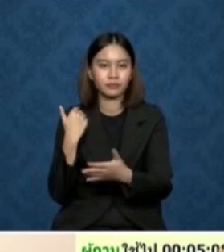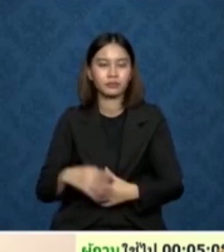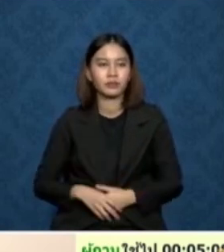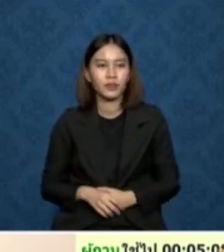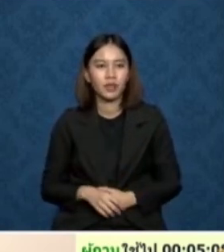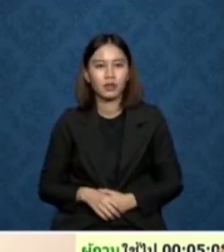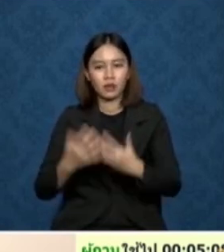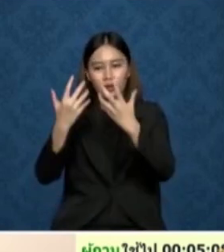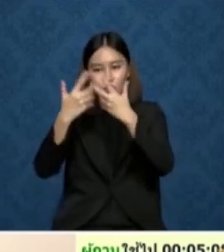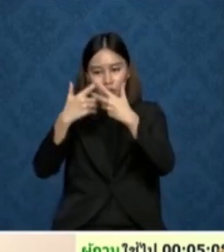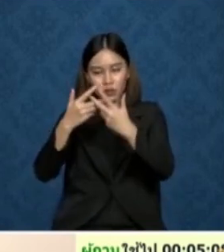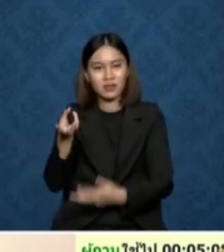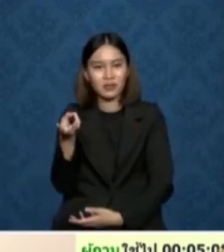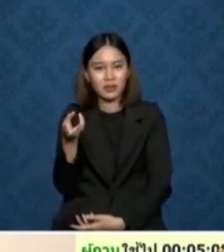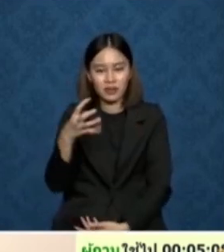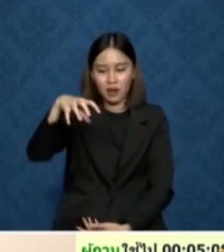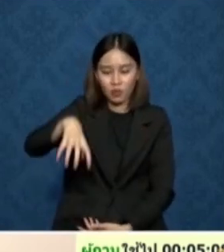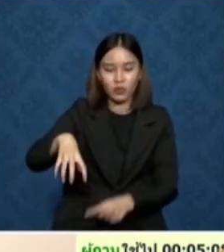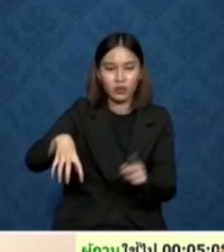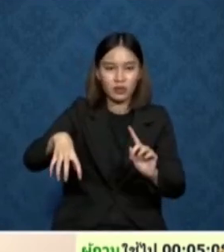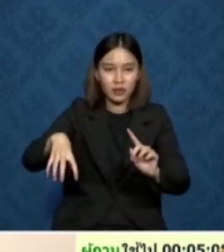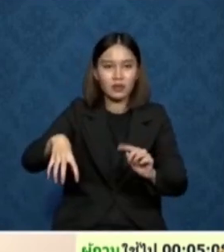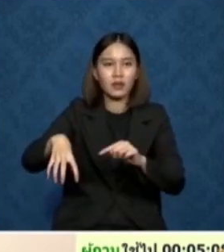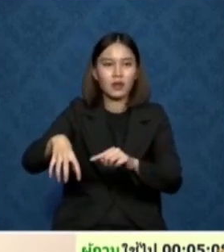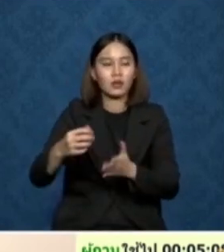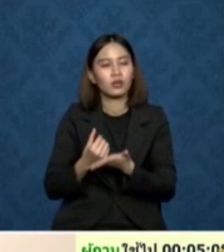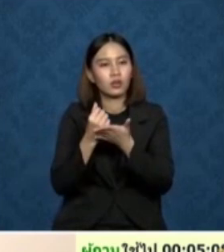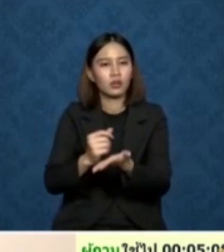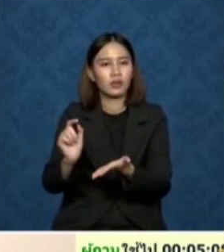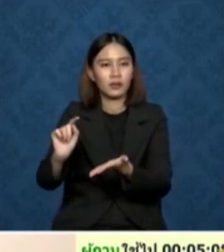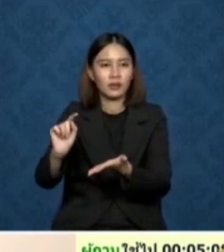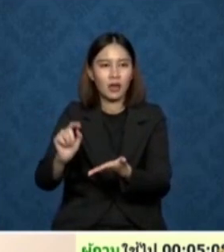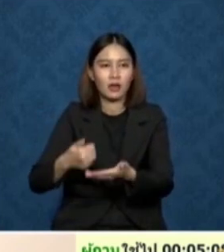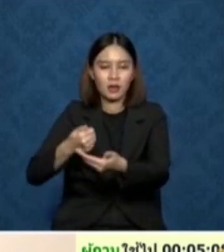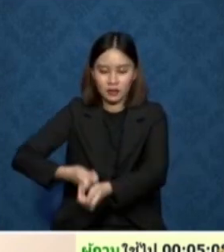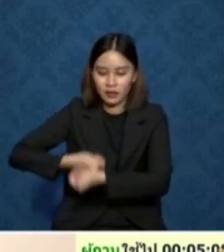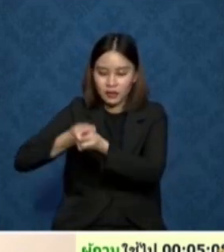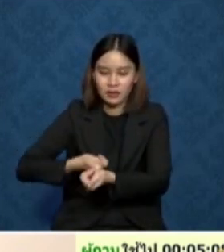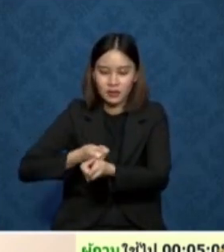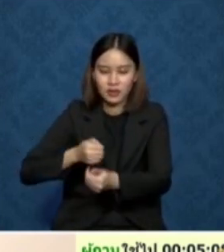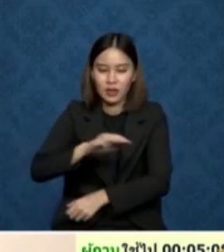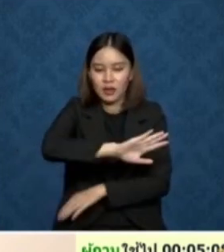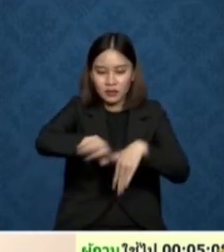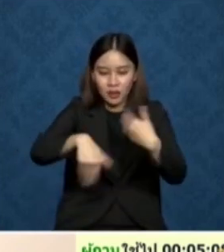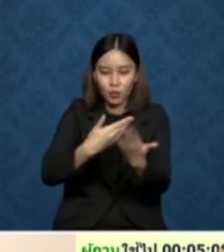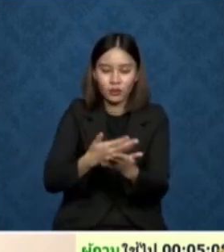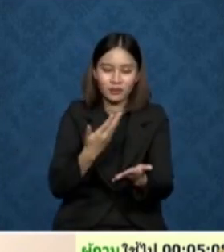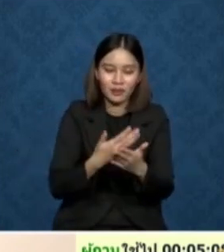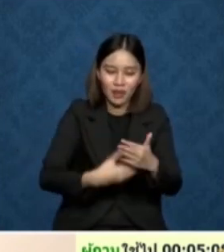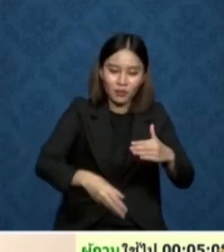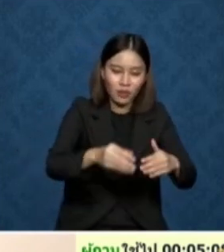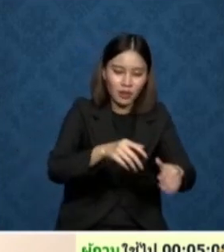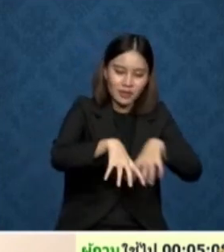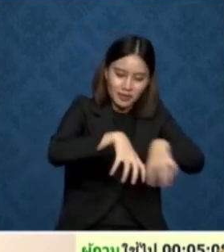รงสีในการitution bakให้เกศากร productions ตาง ได้ค่าเก็บเกี่ยว